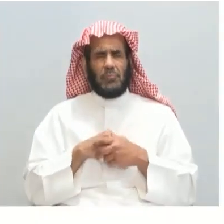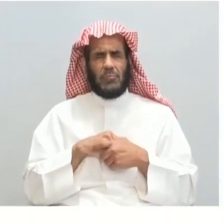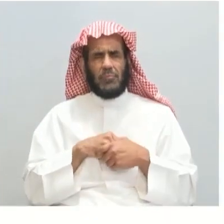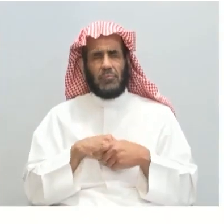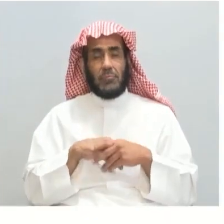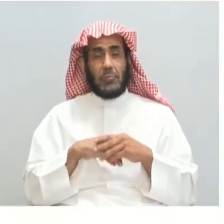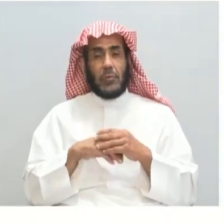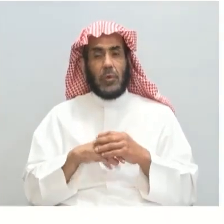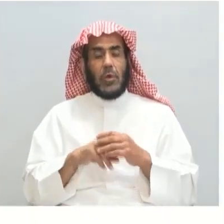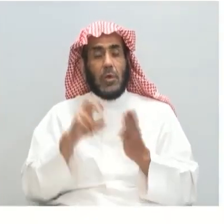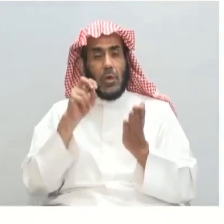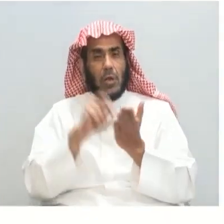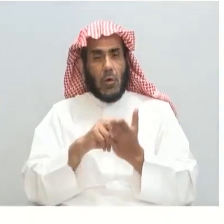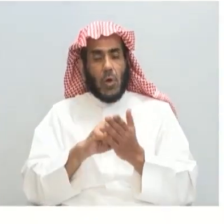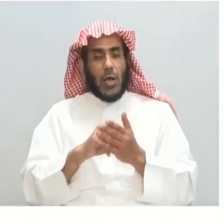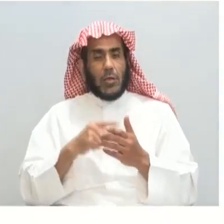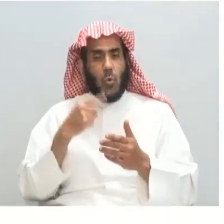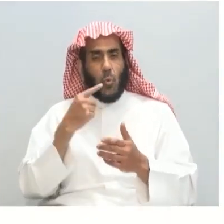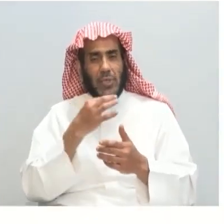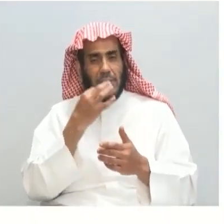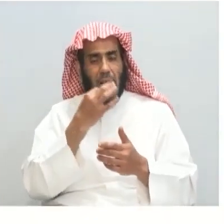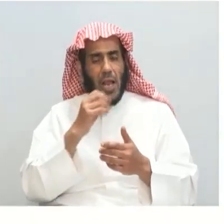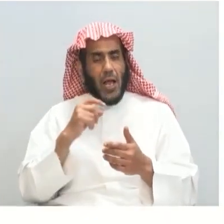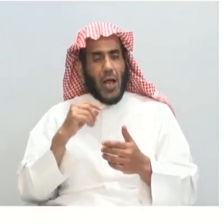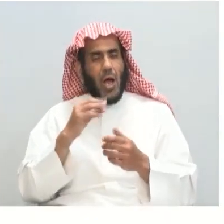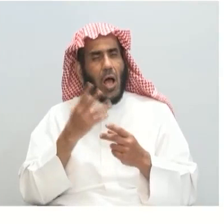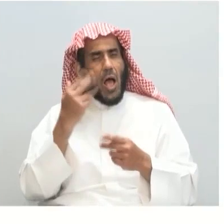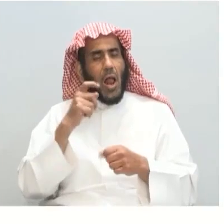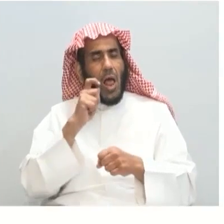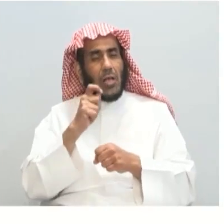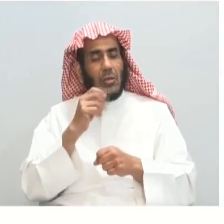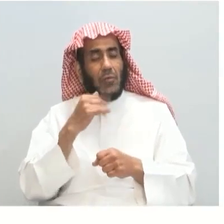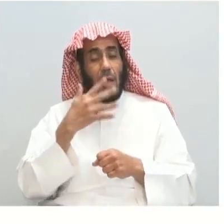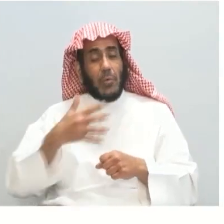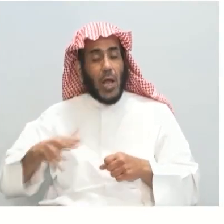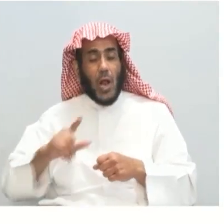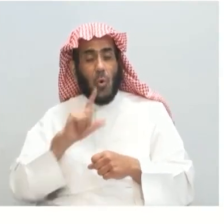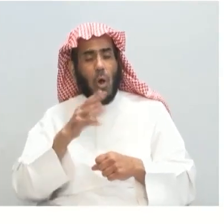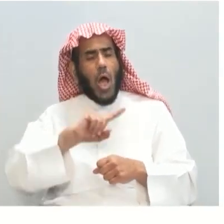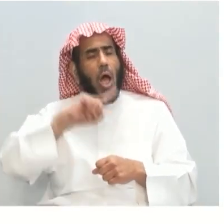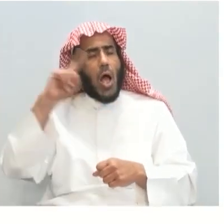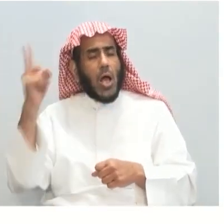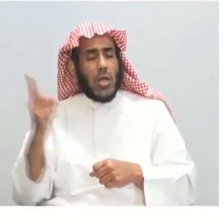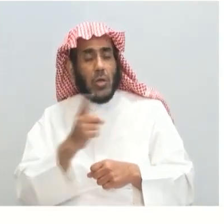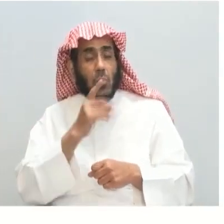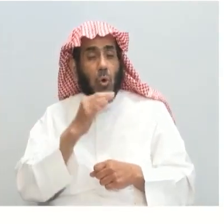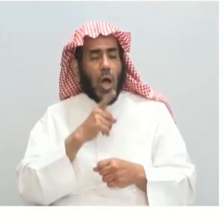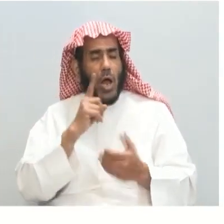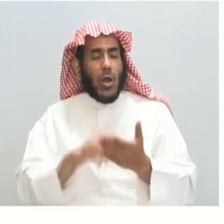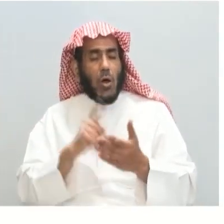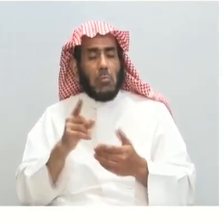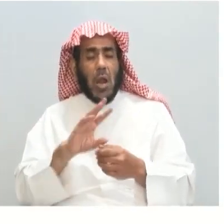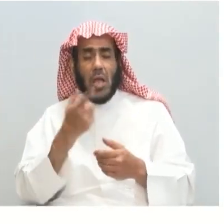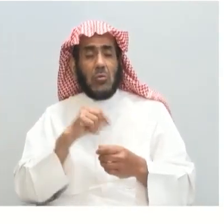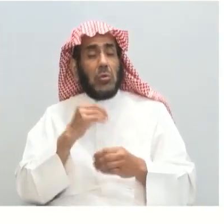جميل القواعد والسلي الاصل في ابناء اللغه اي لغه انهم لا